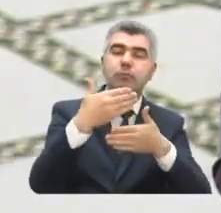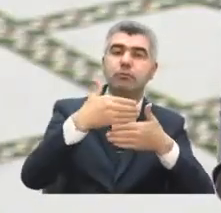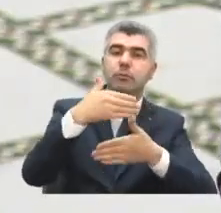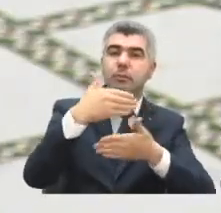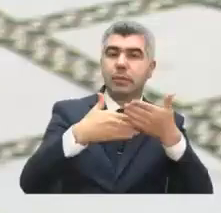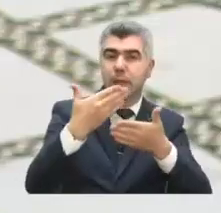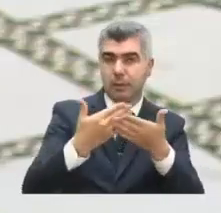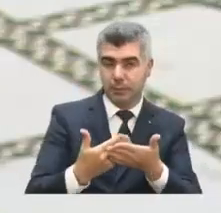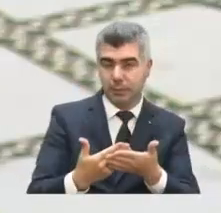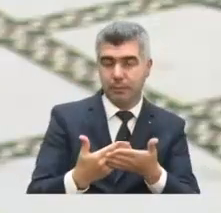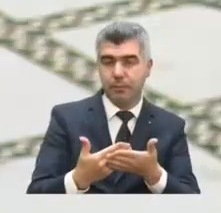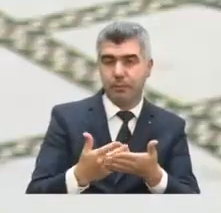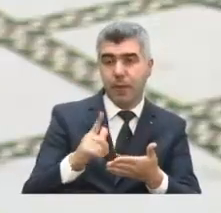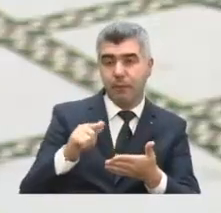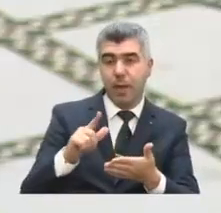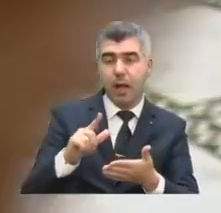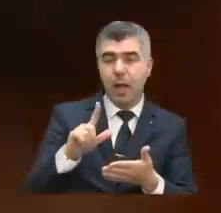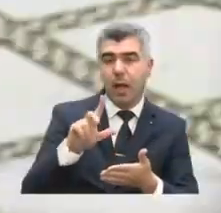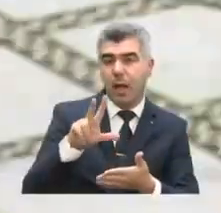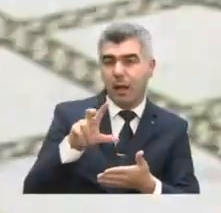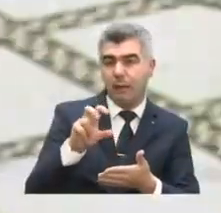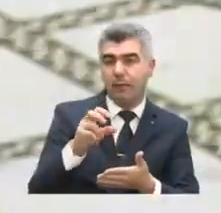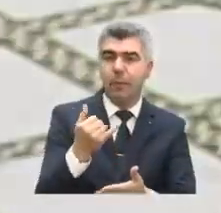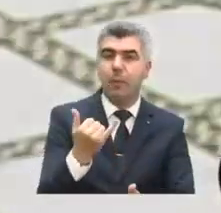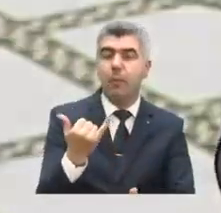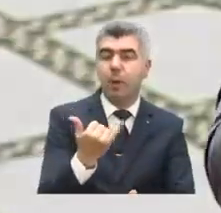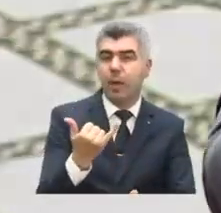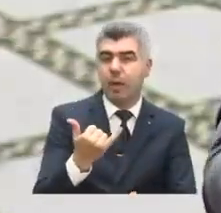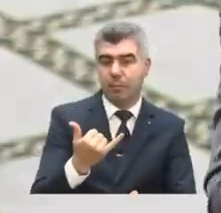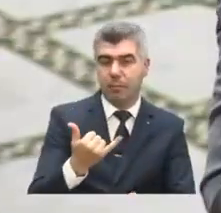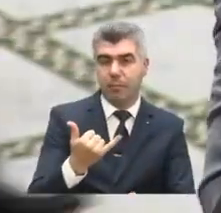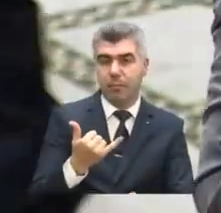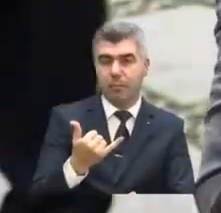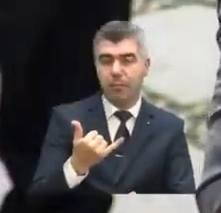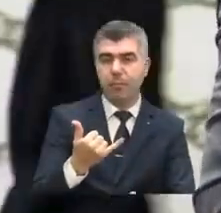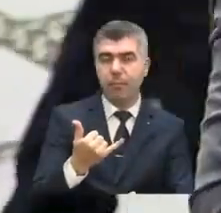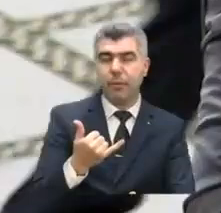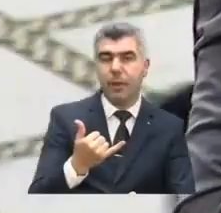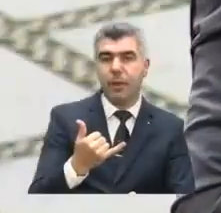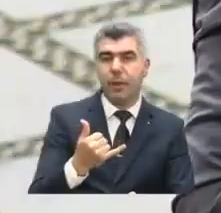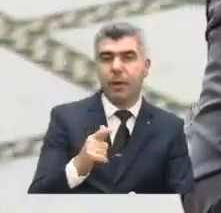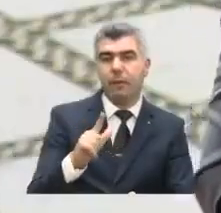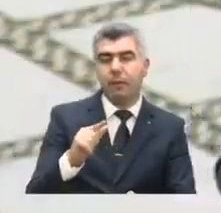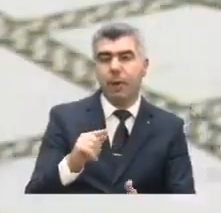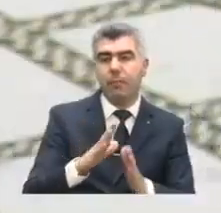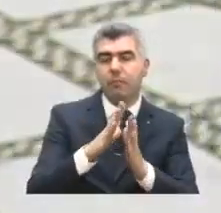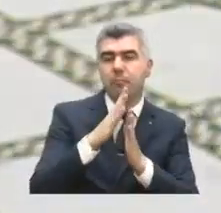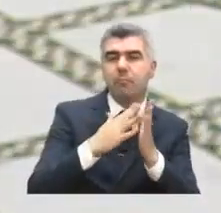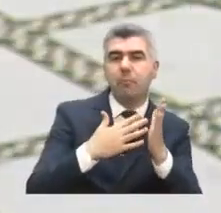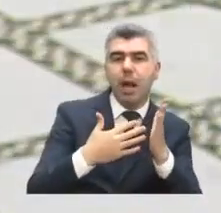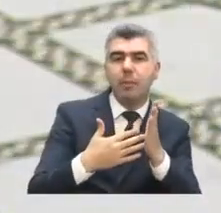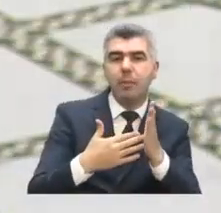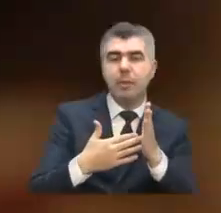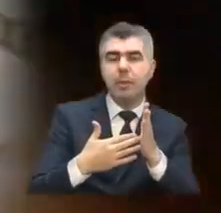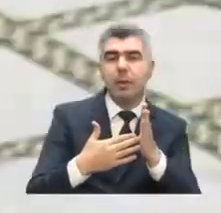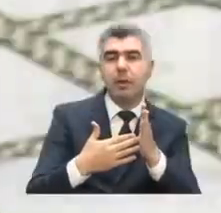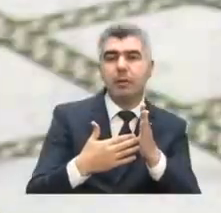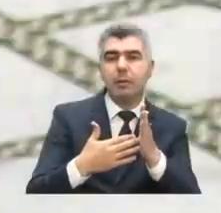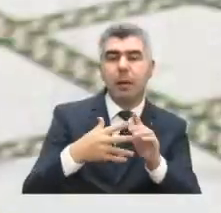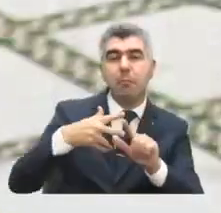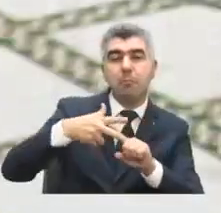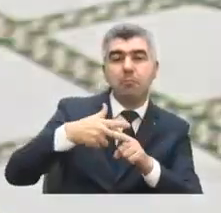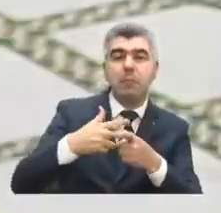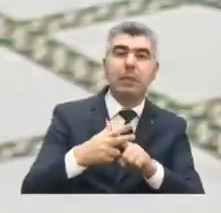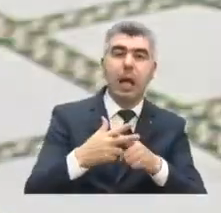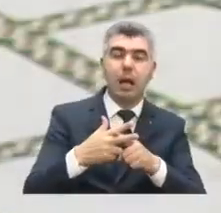وباش نعرفوا واحد الحاجة مهمة، هو غادي يكون واحد البرنامج ديال بناء مصنع